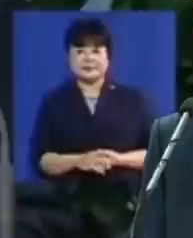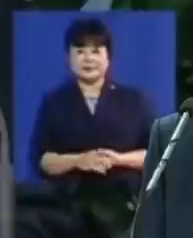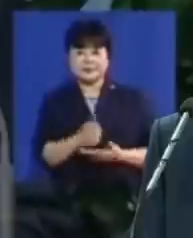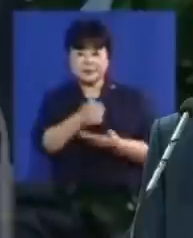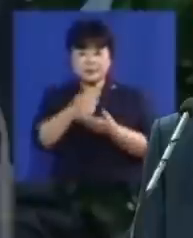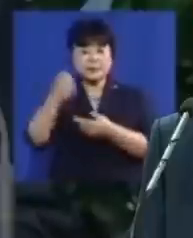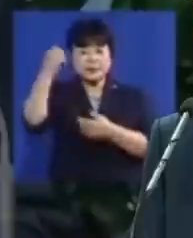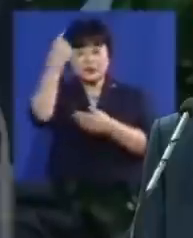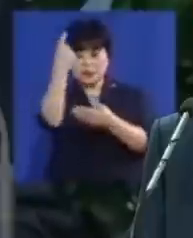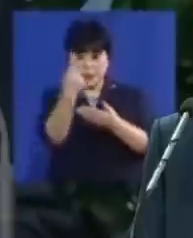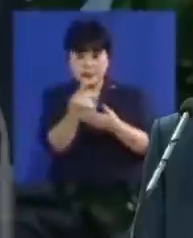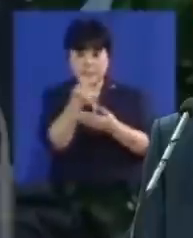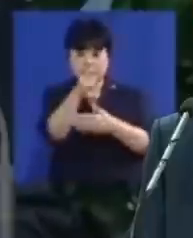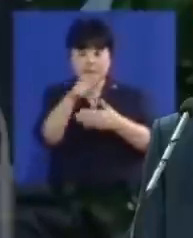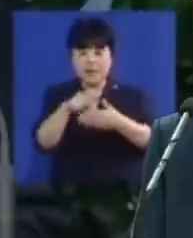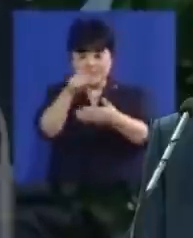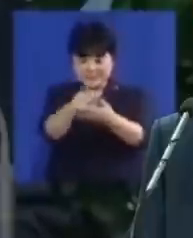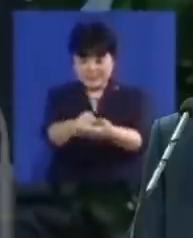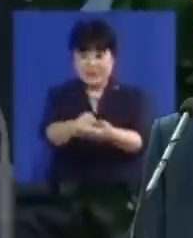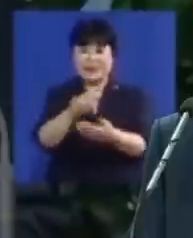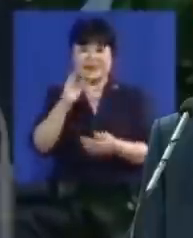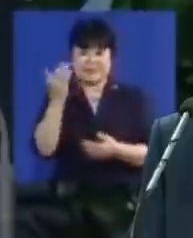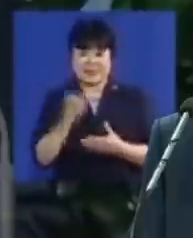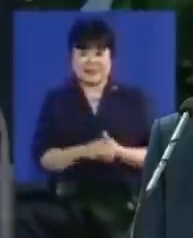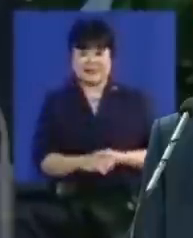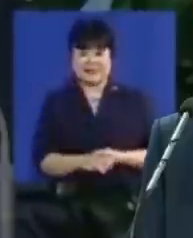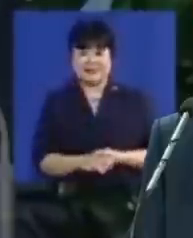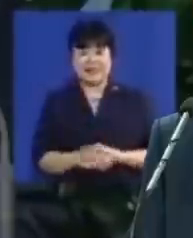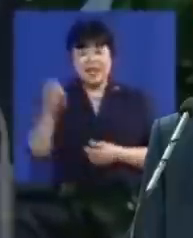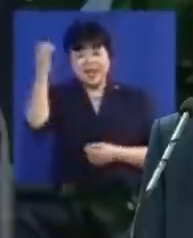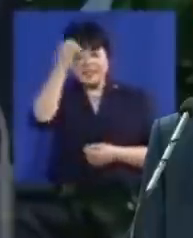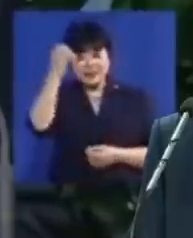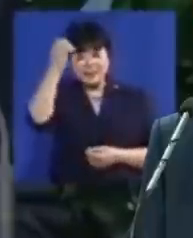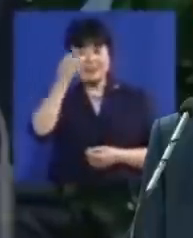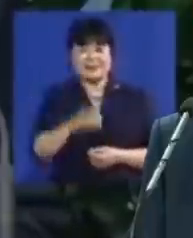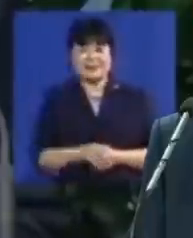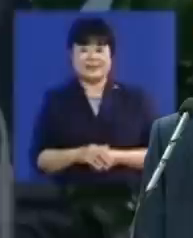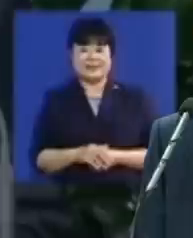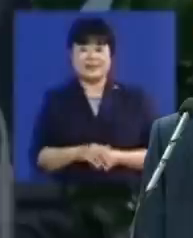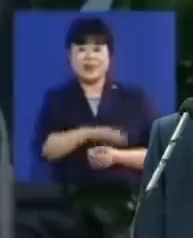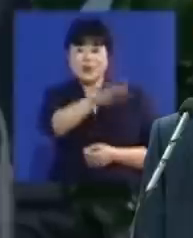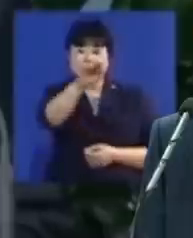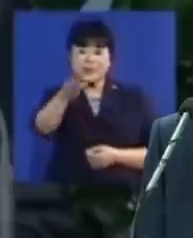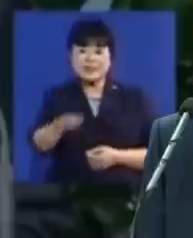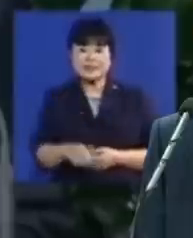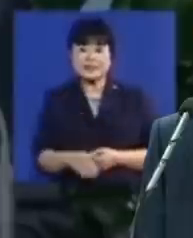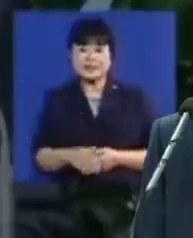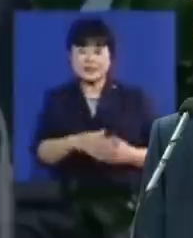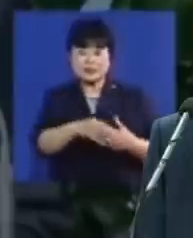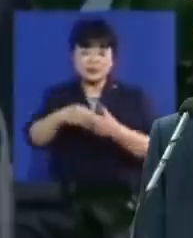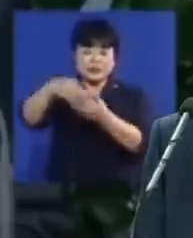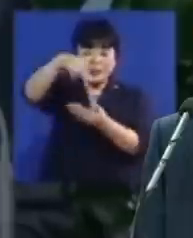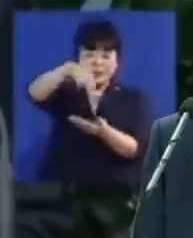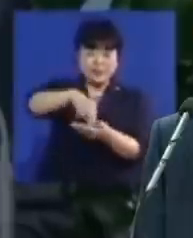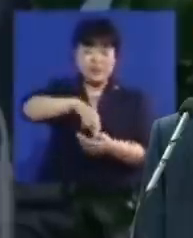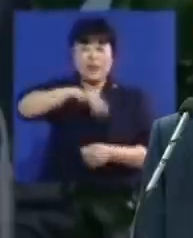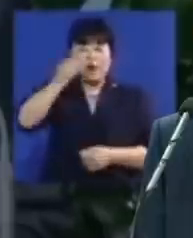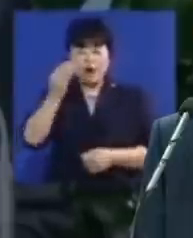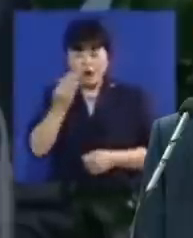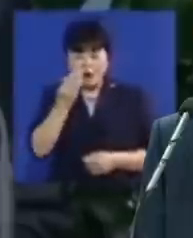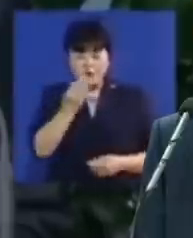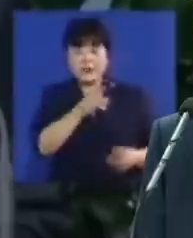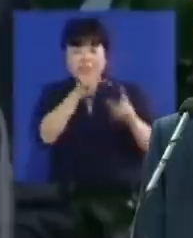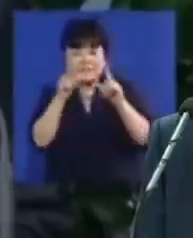주의 성령이 와서 우리 마음을 점령하게 되는 것입니다. 성령이 우리를 손잡아 이끌어 거룩한 삶을